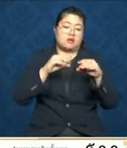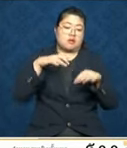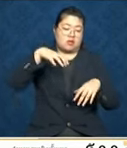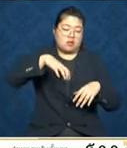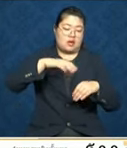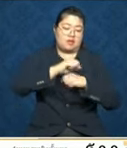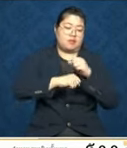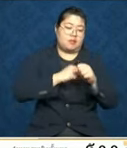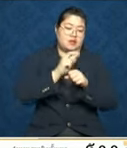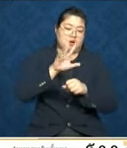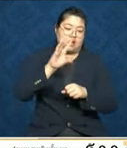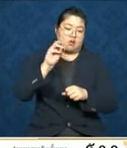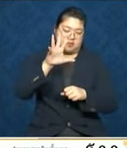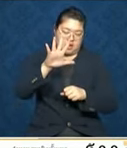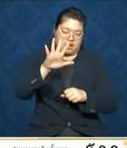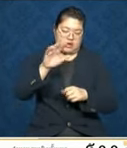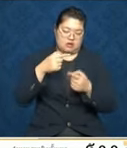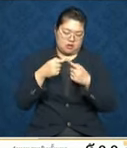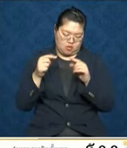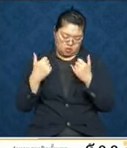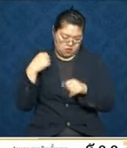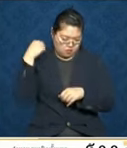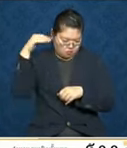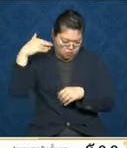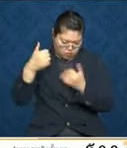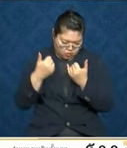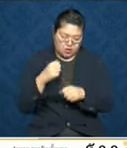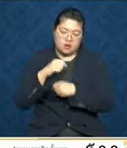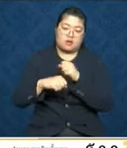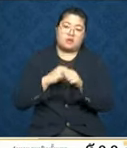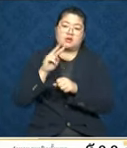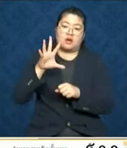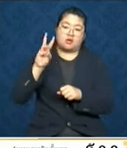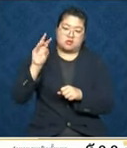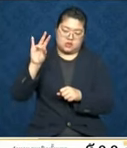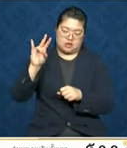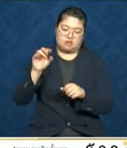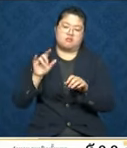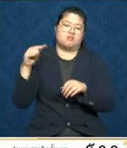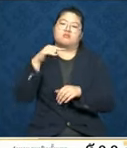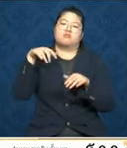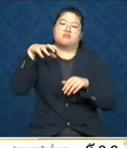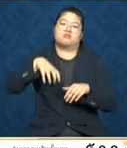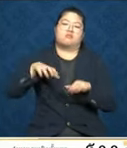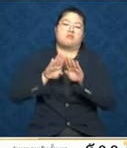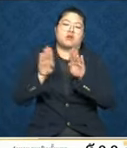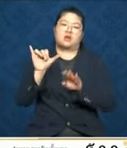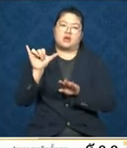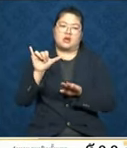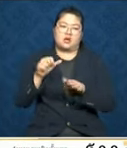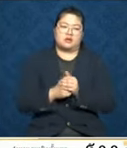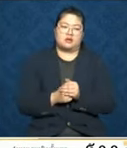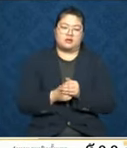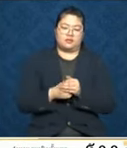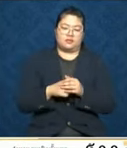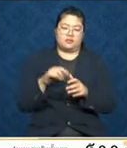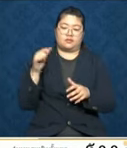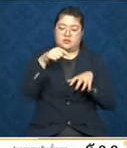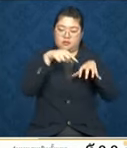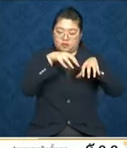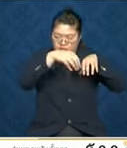ถึงปี66ตอนนี้67แล้วนะคะก็ยังไม่มีวี่แววเลยว่าจะเปิดใช้งานเมื่อไหร่สะพานเทียบเครื่องบินนะคะหรือที่เราเรียกกันว่างวงช้างที่จริง